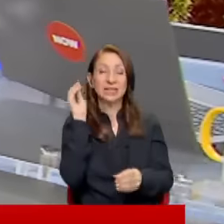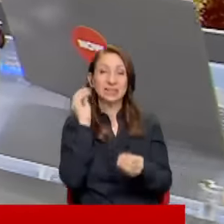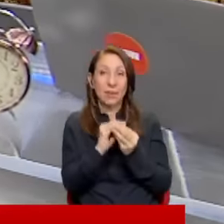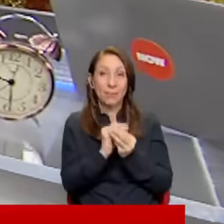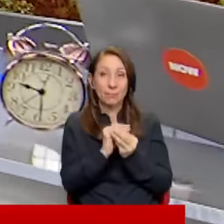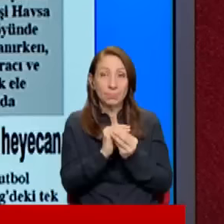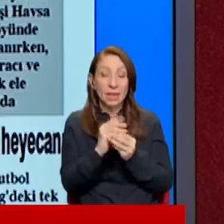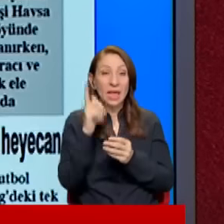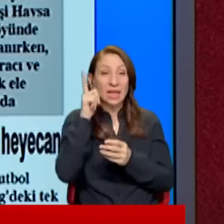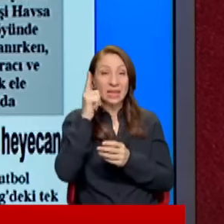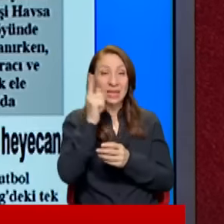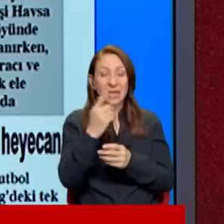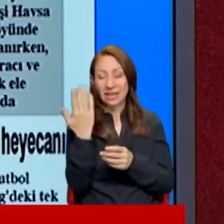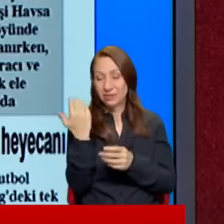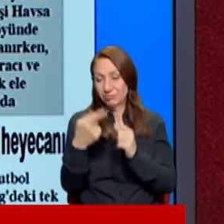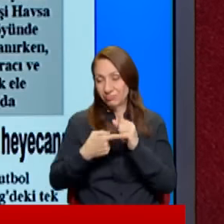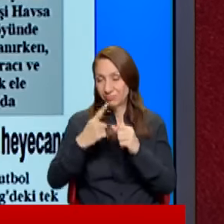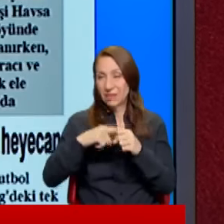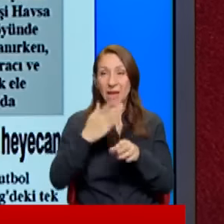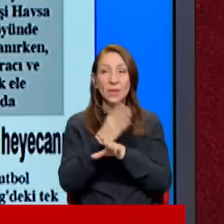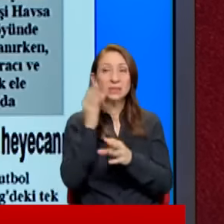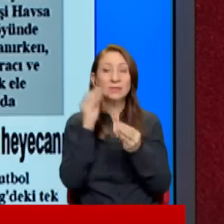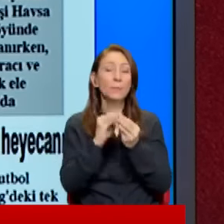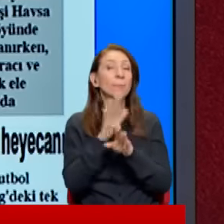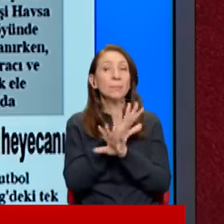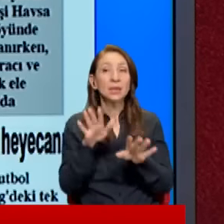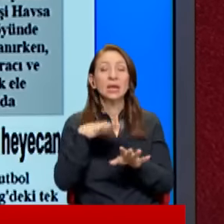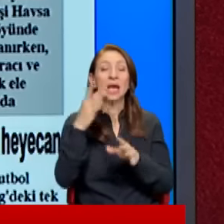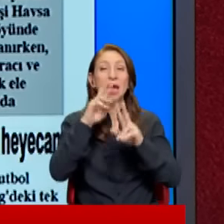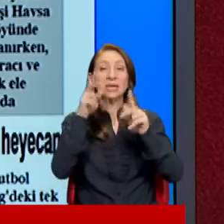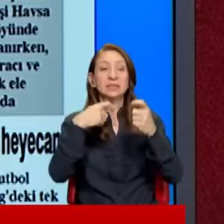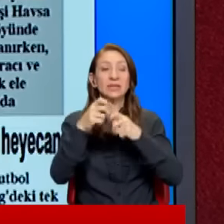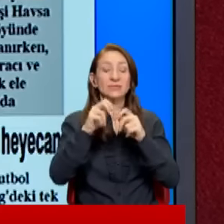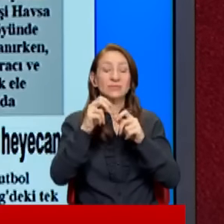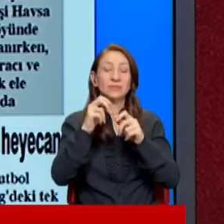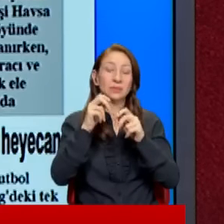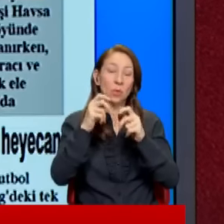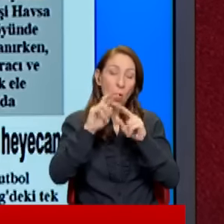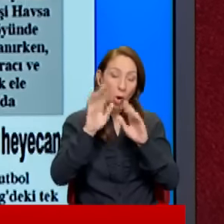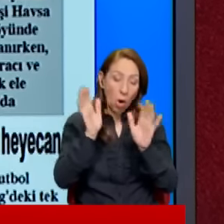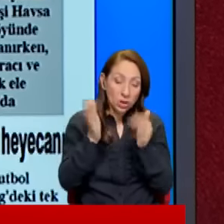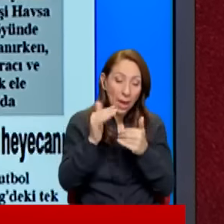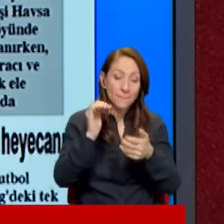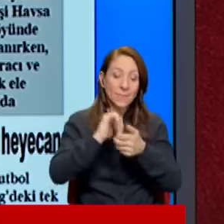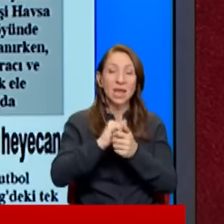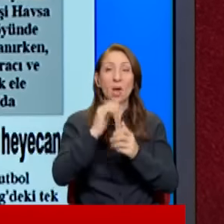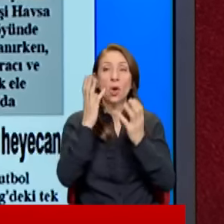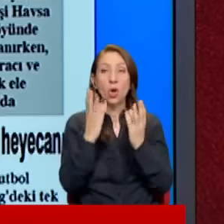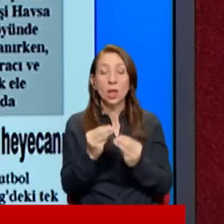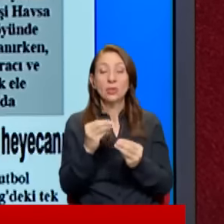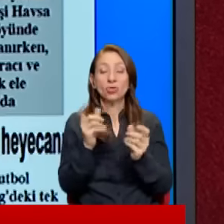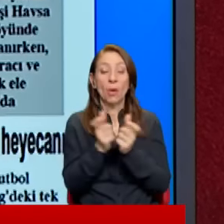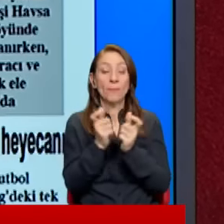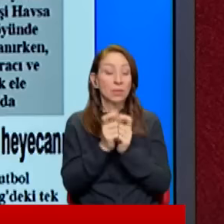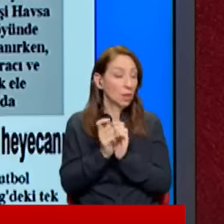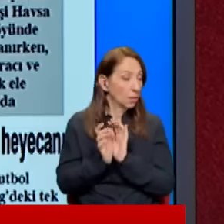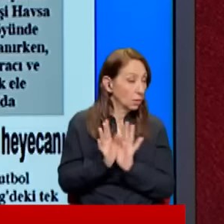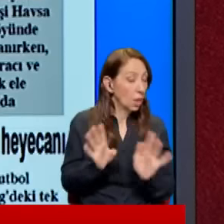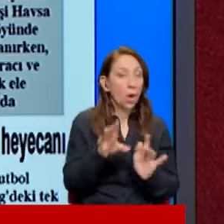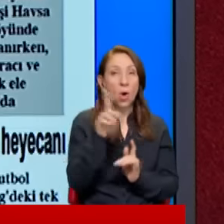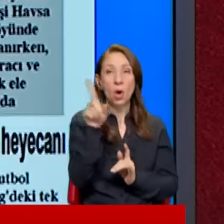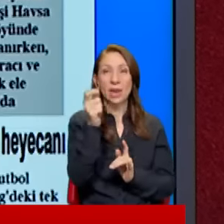zam Edirne'de geçtiğimiz hafta ekmeğe yapılan zamın ardından Esnaf ve Sanatkarlar Odaları Birliği tarafından gerçekleştirilen toplantıda